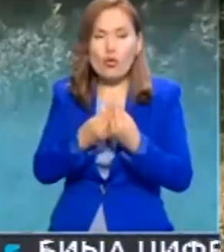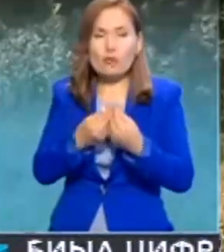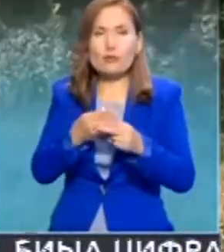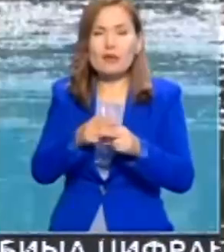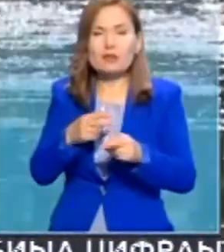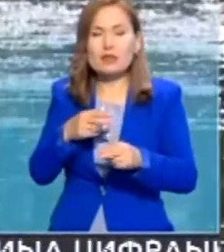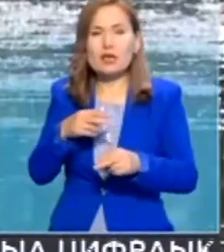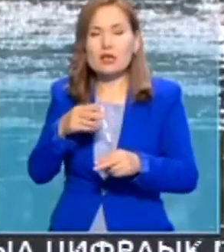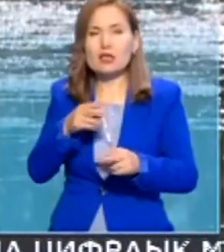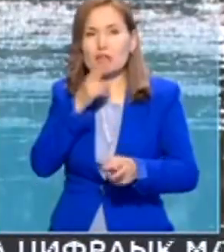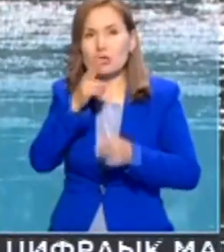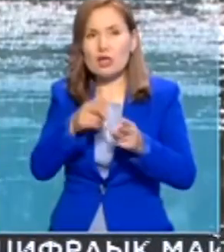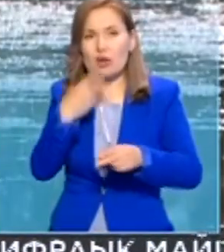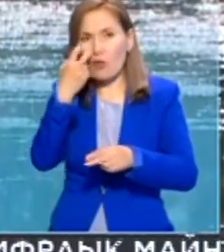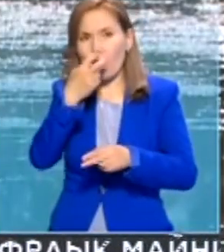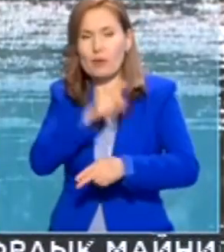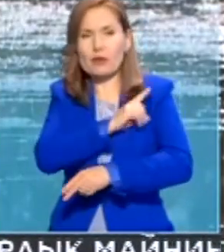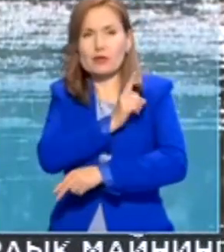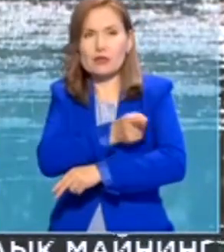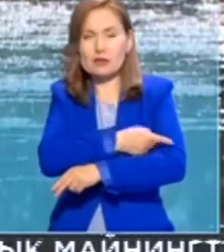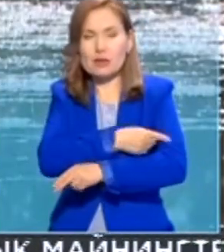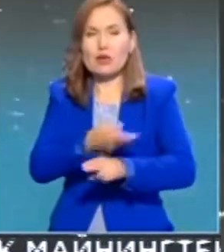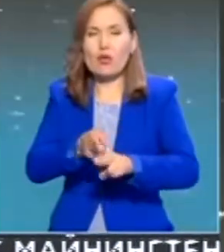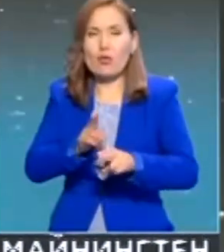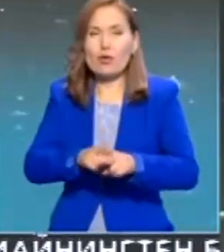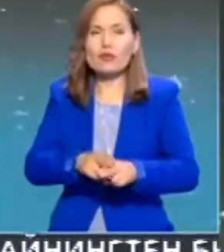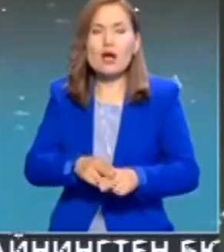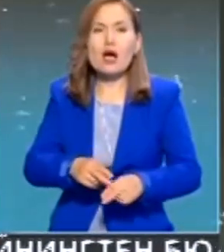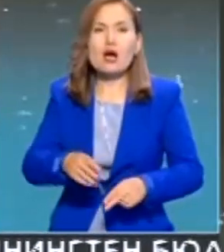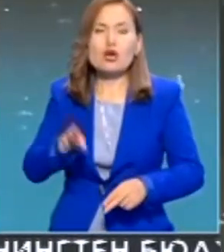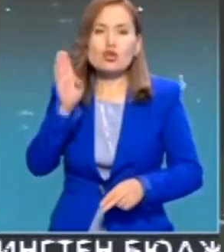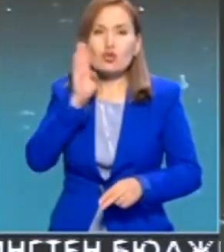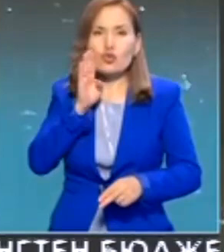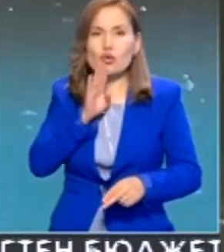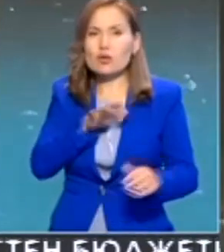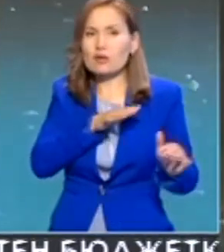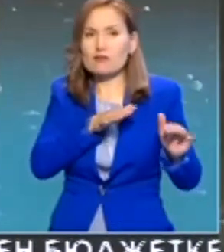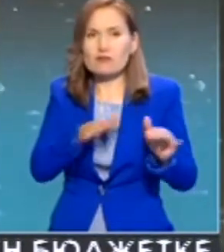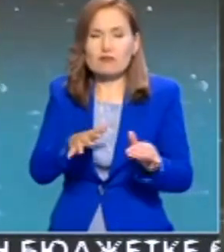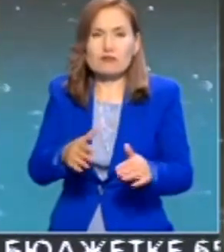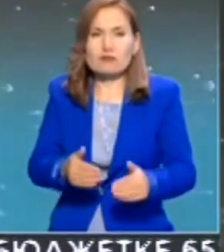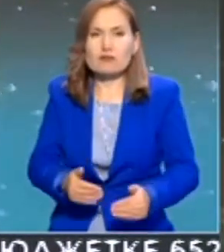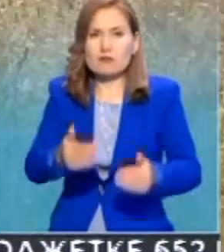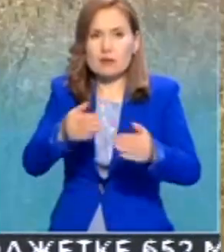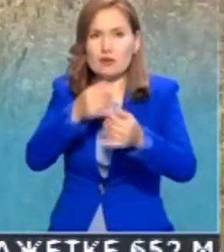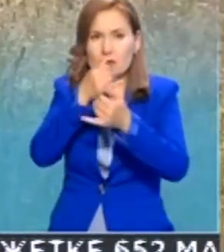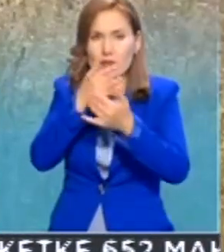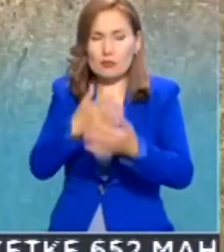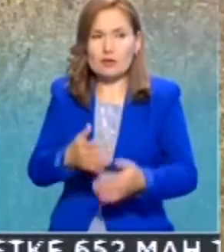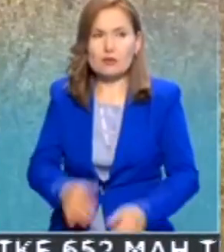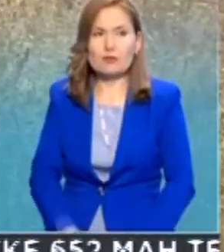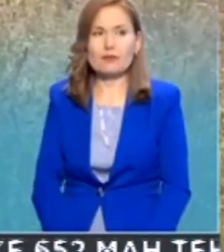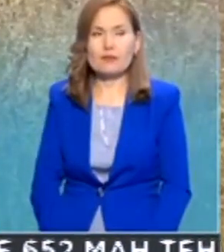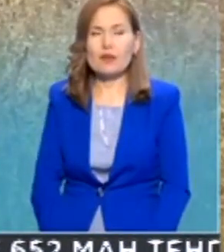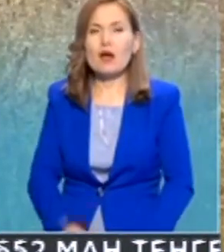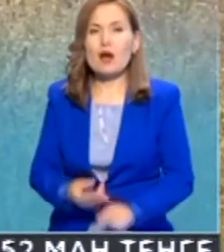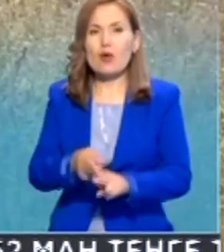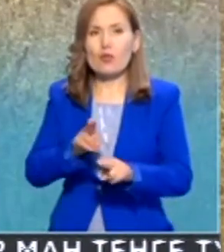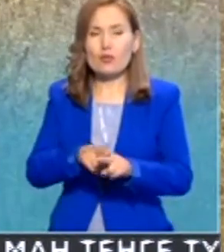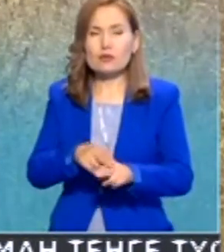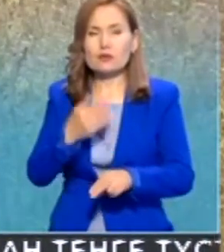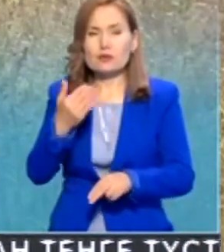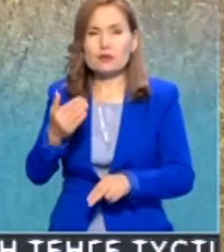соң ауылға қарай ағатын жағына топырақ үйген. Бірақ қыста аяз қатты болса ол бөгетте сеп болмайды. Қыс бетінде міне бір жерде